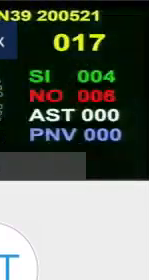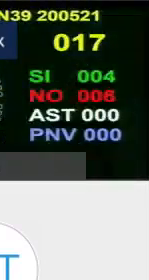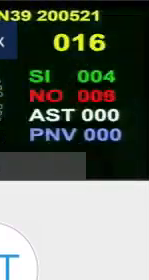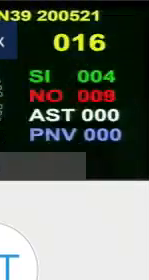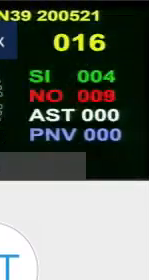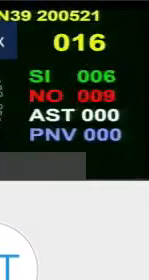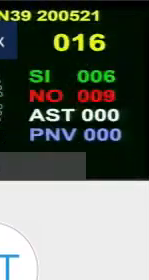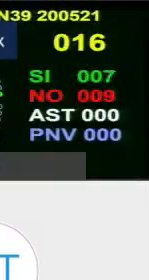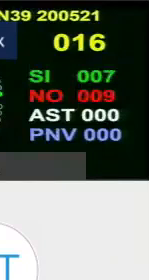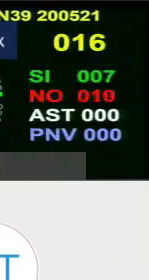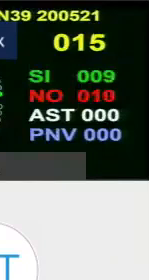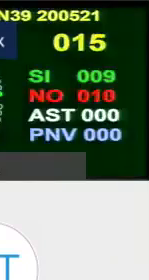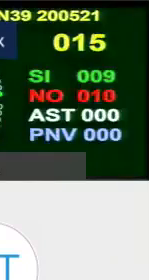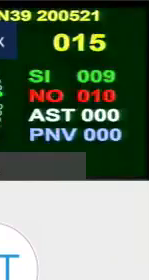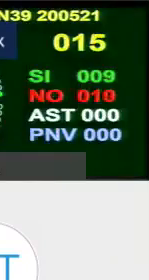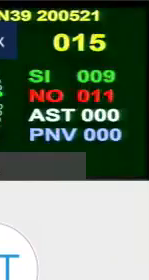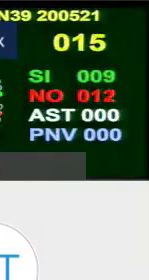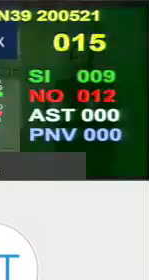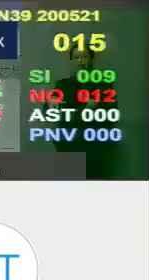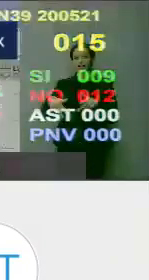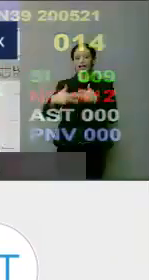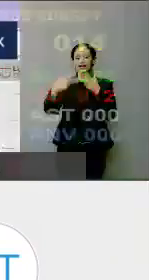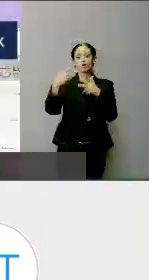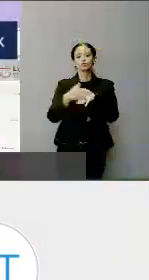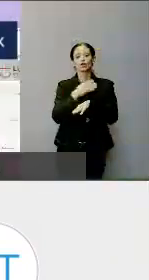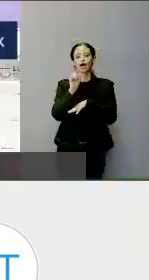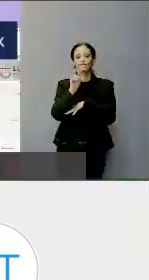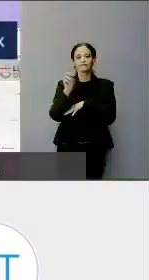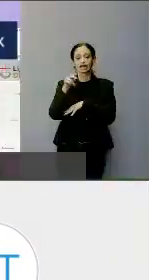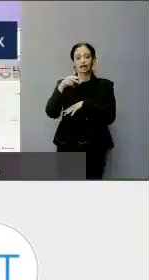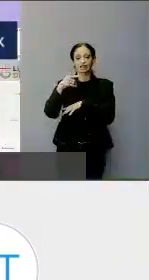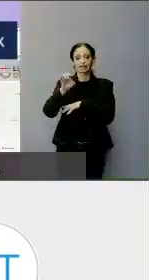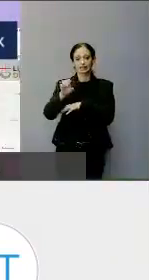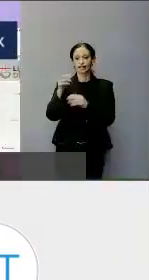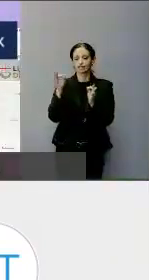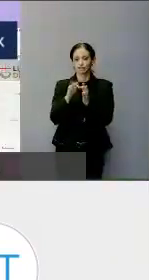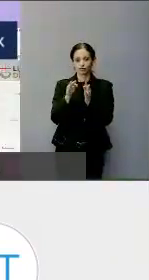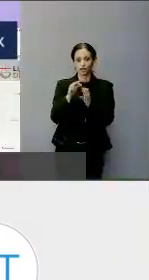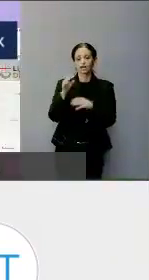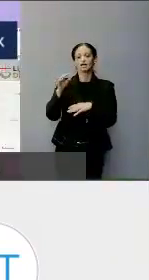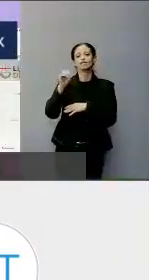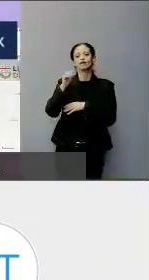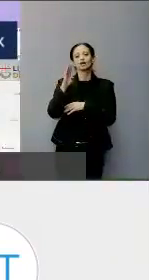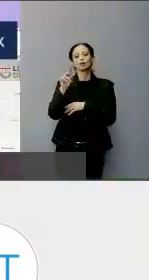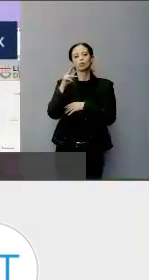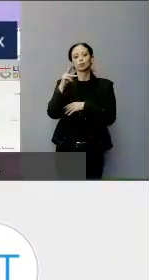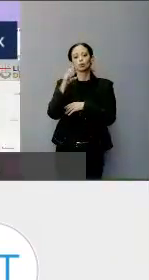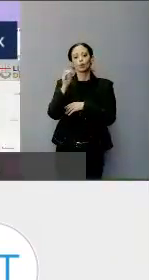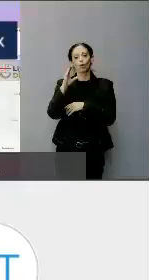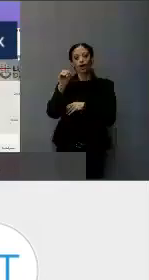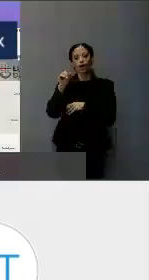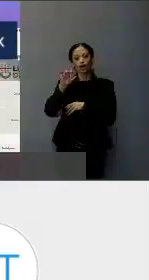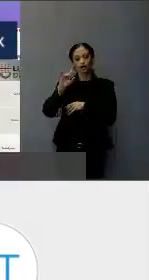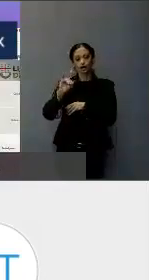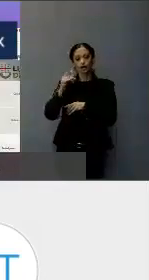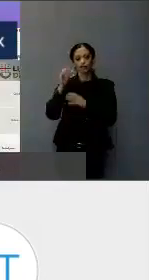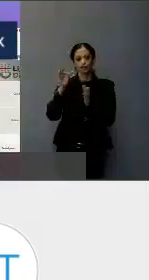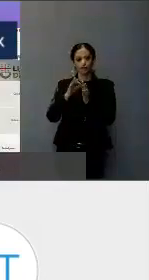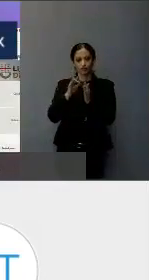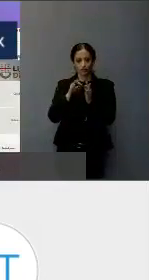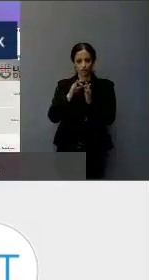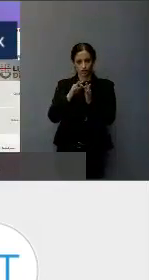da remoto sul numero 26 consiglieri avvenente ore ore consigliera bruccoleri favorevole allo